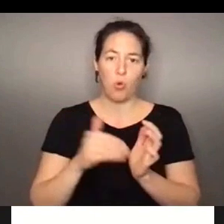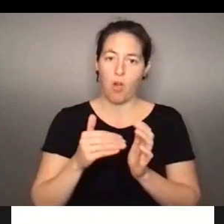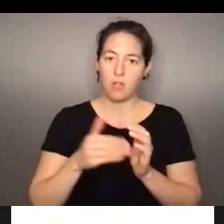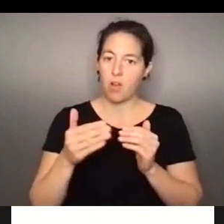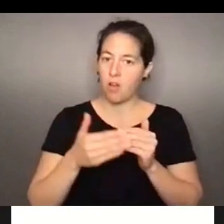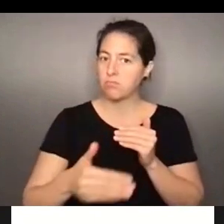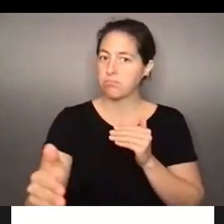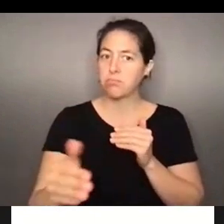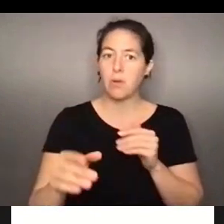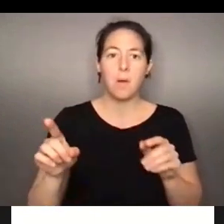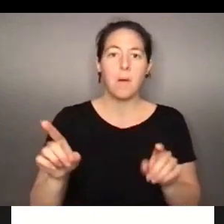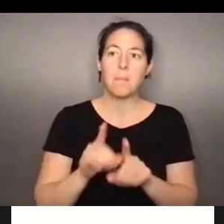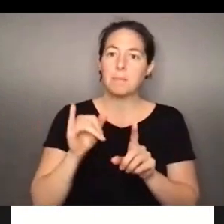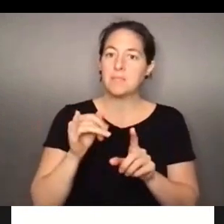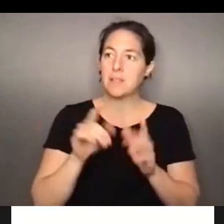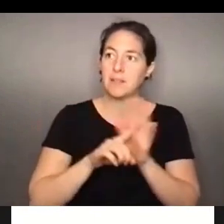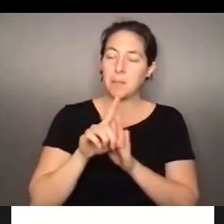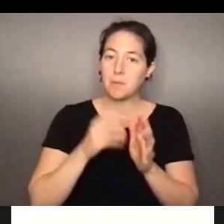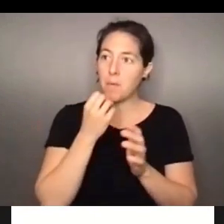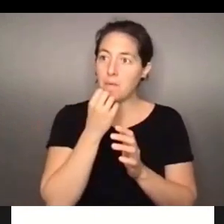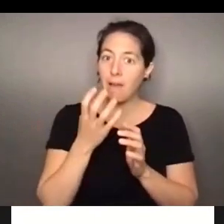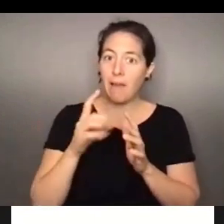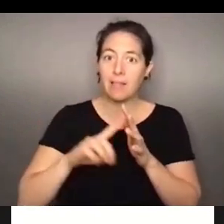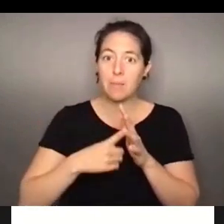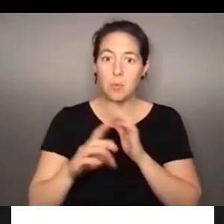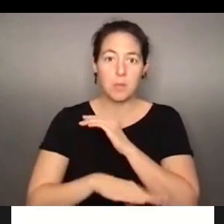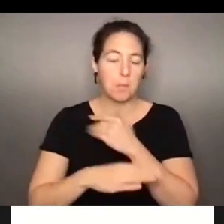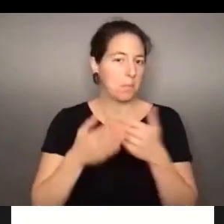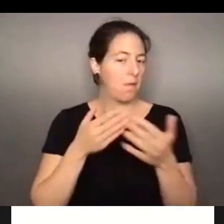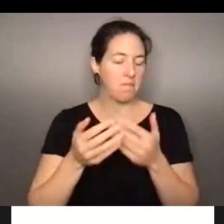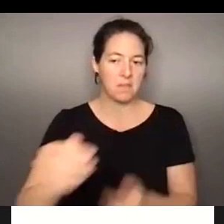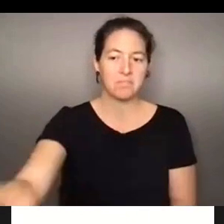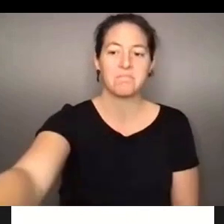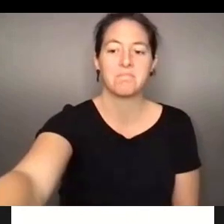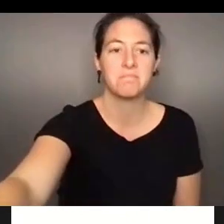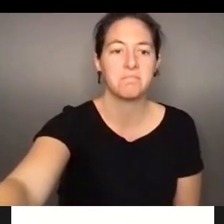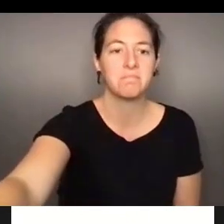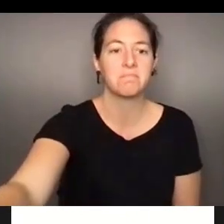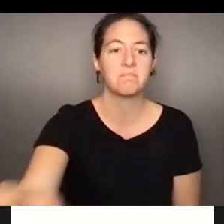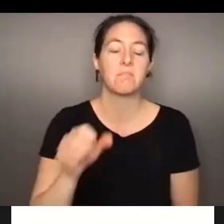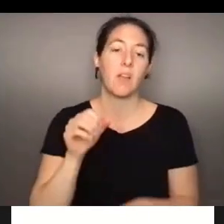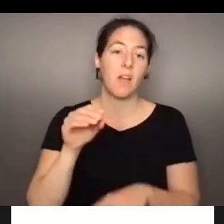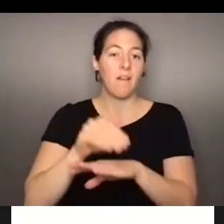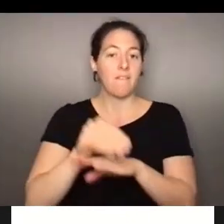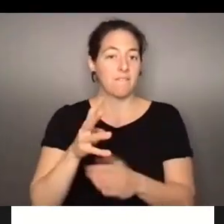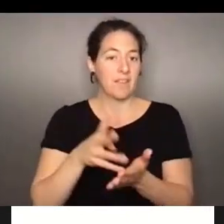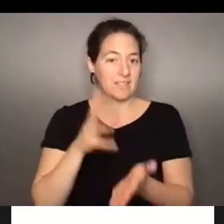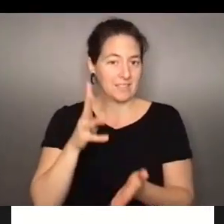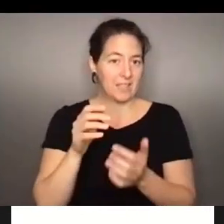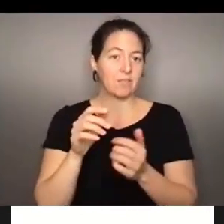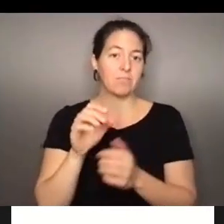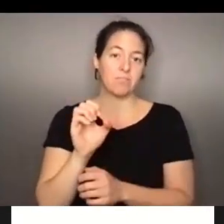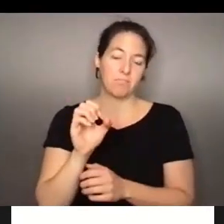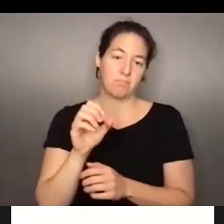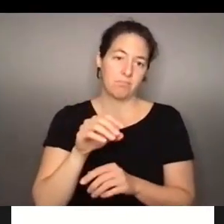par exemple, là, les temps froids vont arriver début septembre. On peut fertiliser maintenant avec de l'engrais